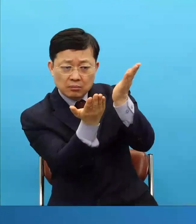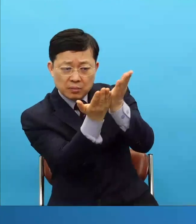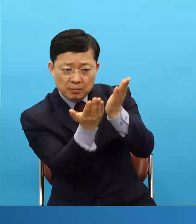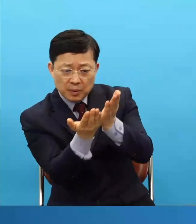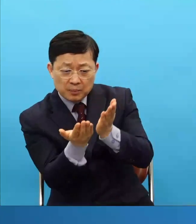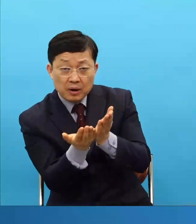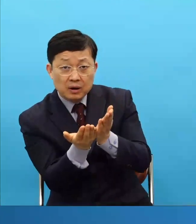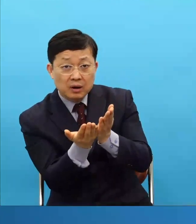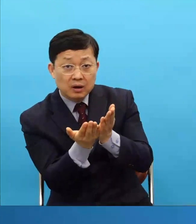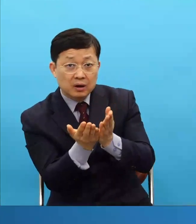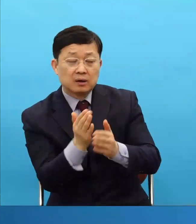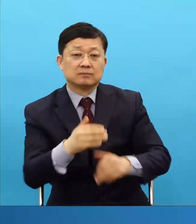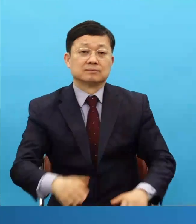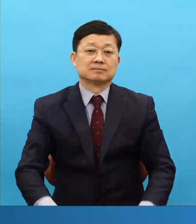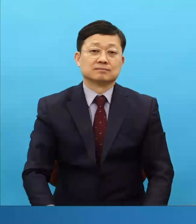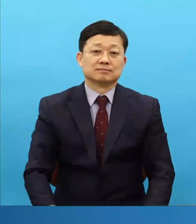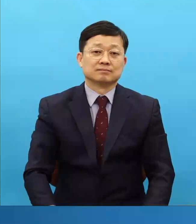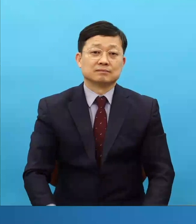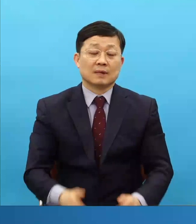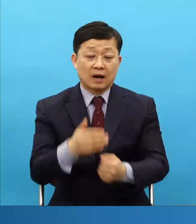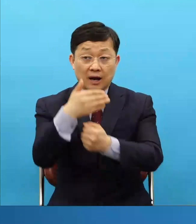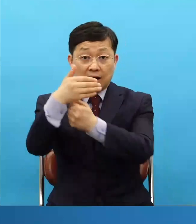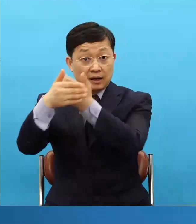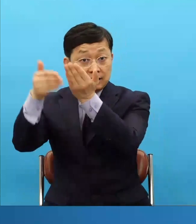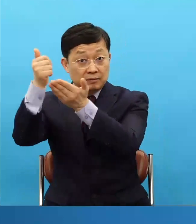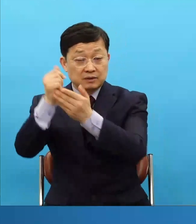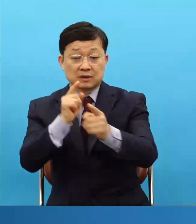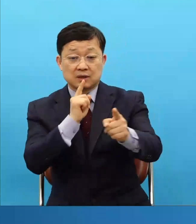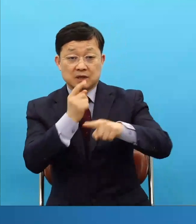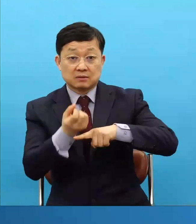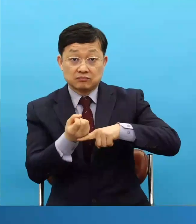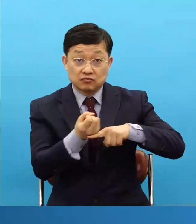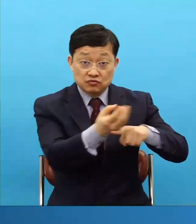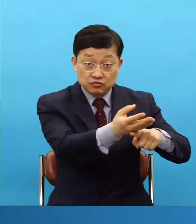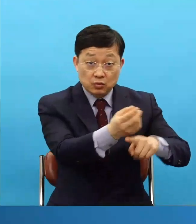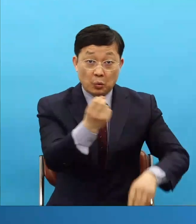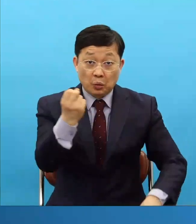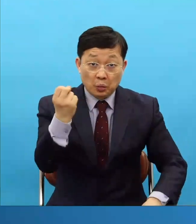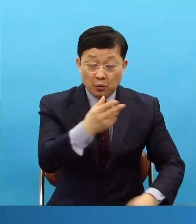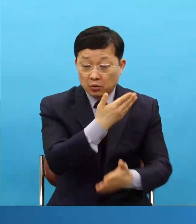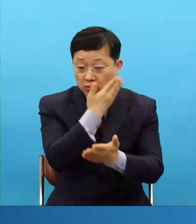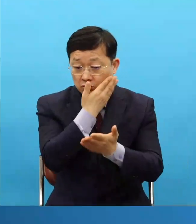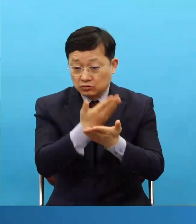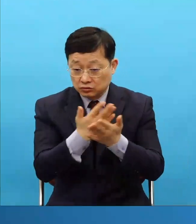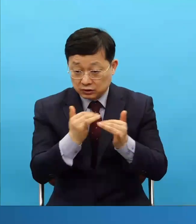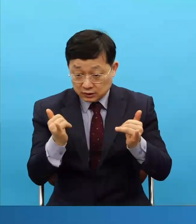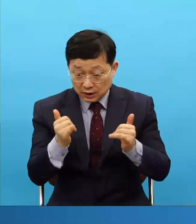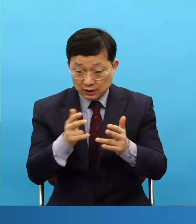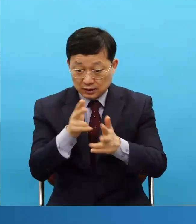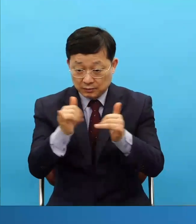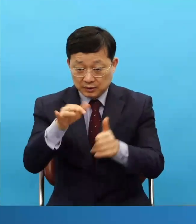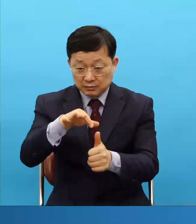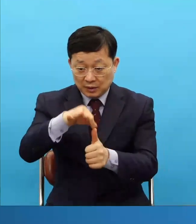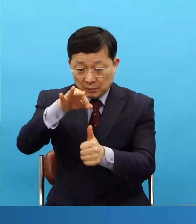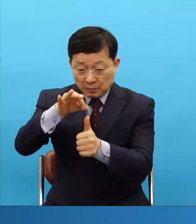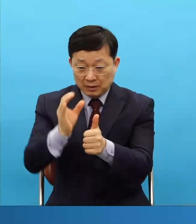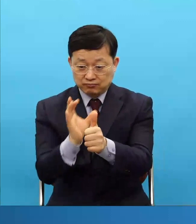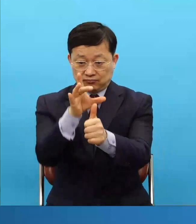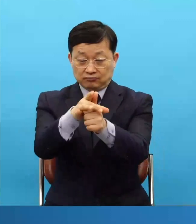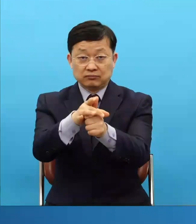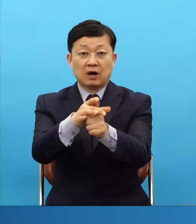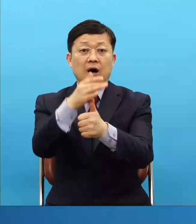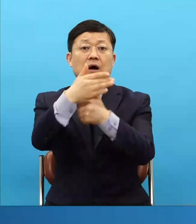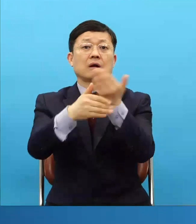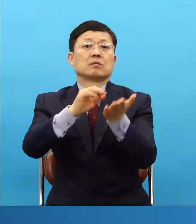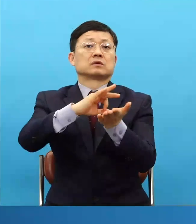이때마다 하나님은 메시지도 주셨지만은 이때마다 중직자 산업인을 쓰였어요. And each time, yes, God gave the message, but He used